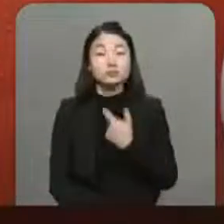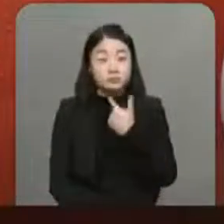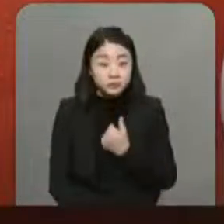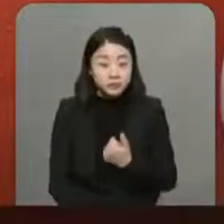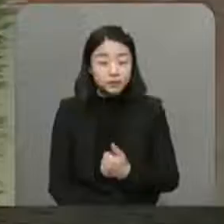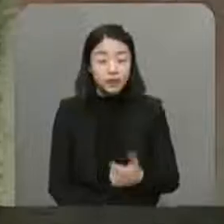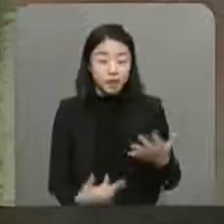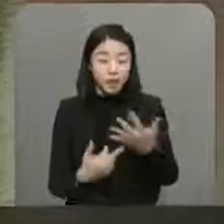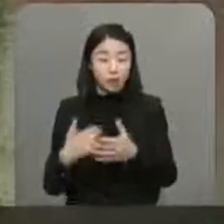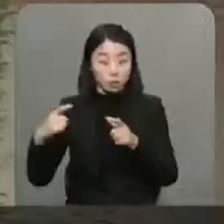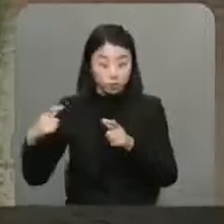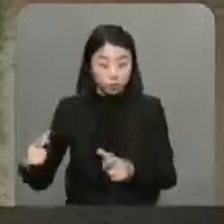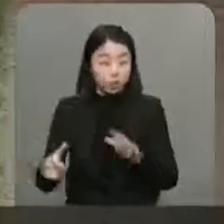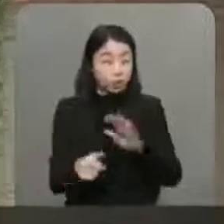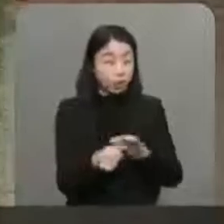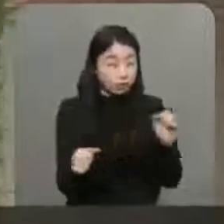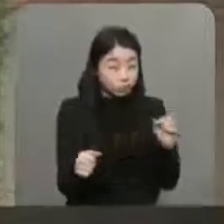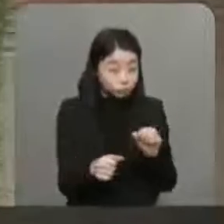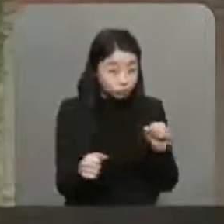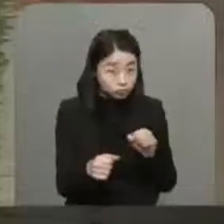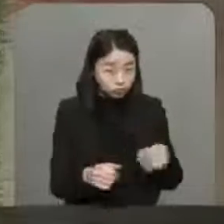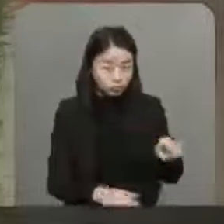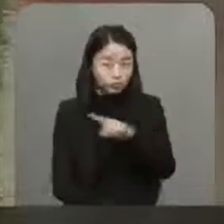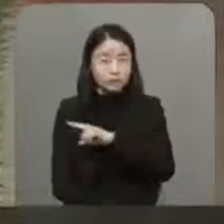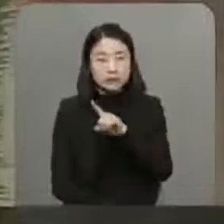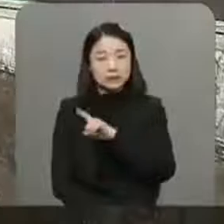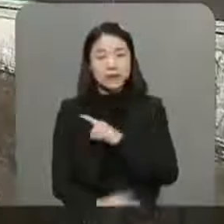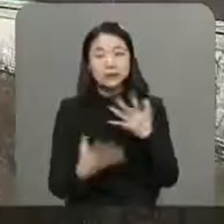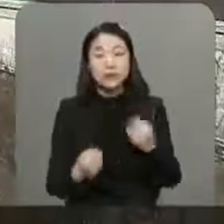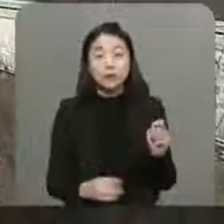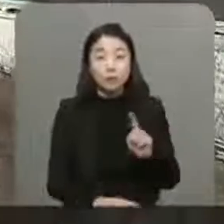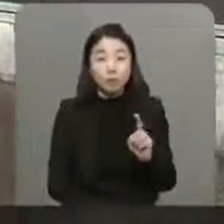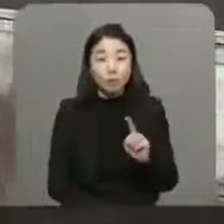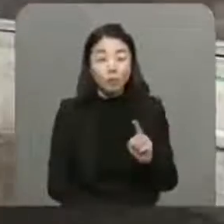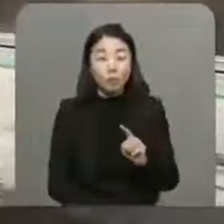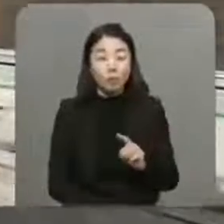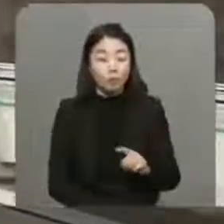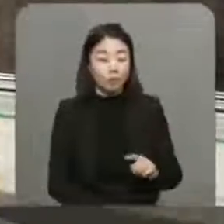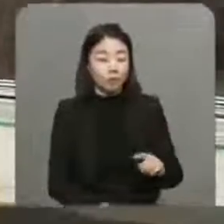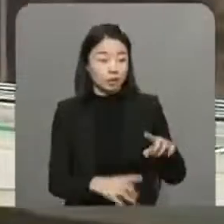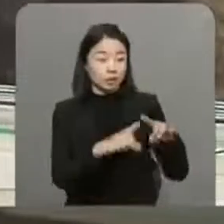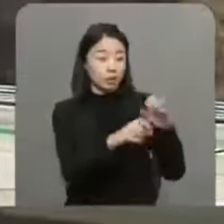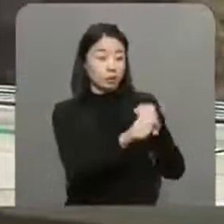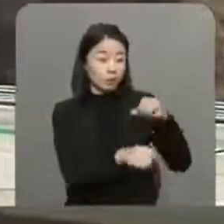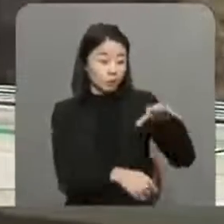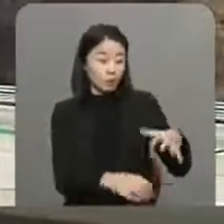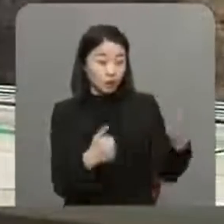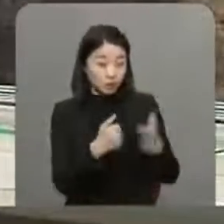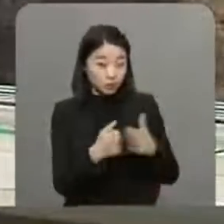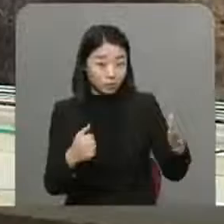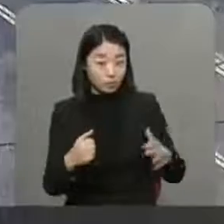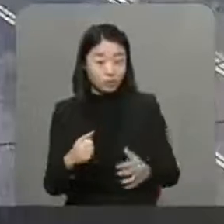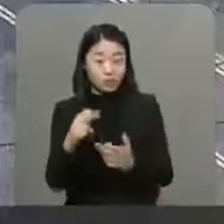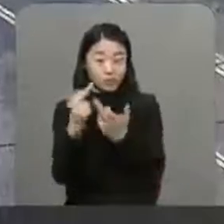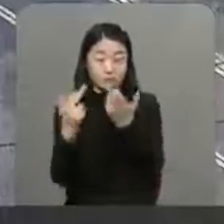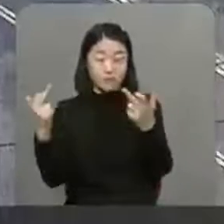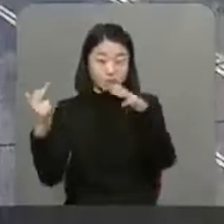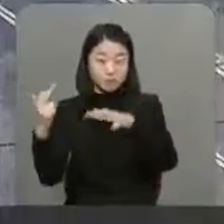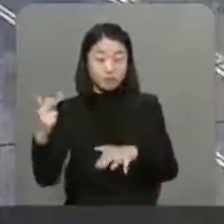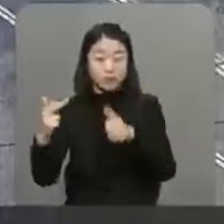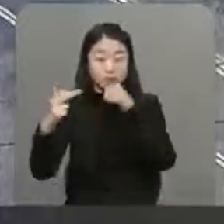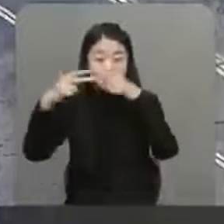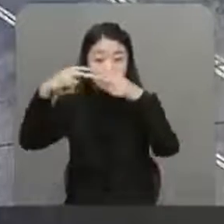상황은 강원도와 경상북도 동해안 이 특히 심각합니다 발전소가 몰려 있다보니 백두대간을 넘어 가는